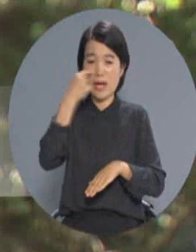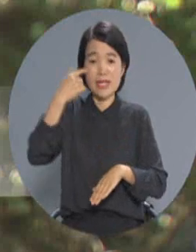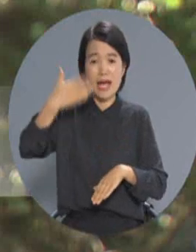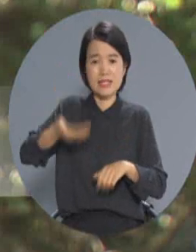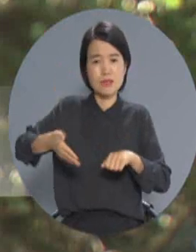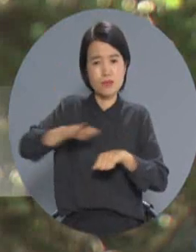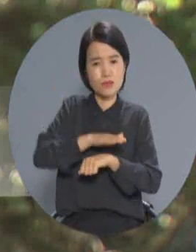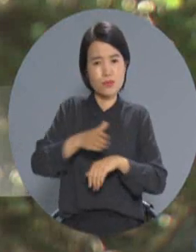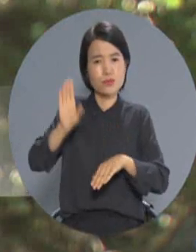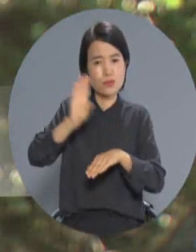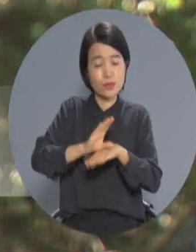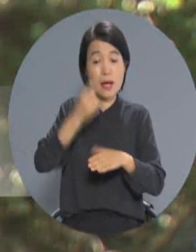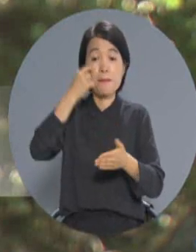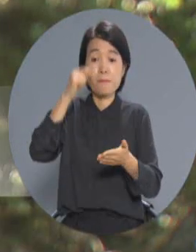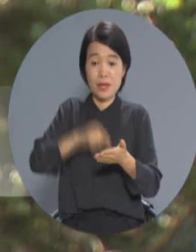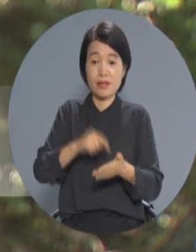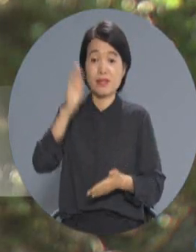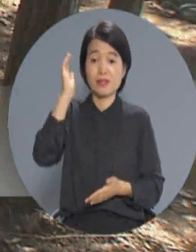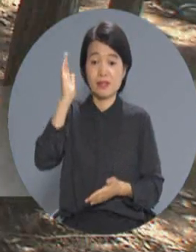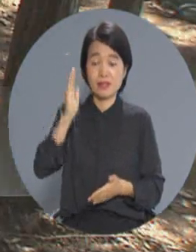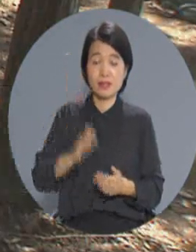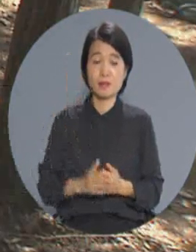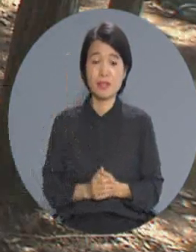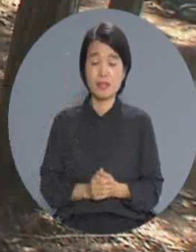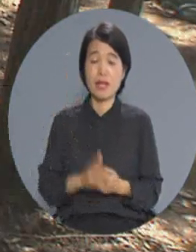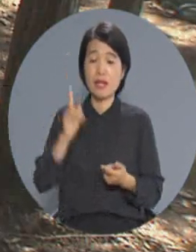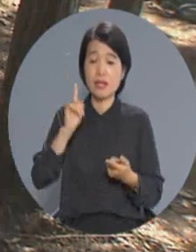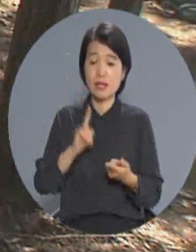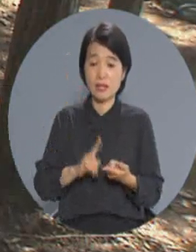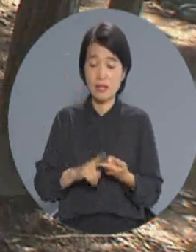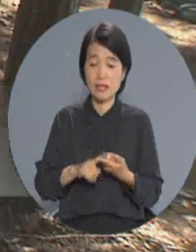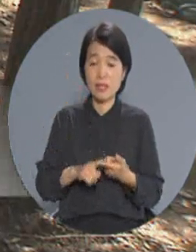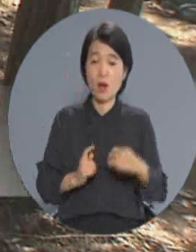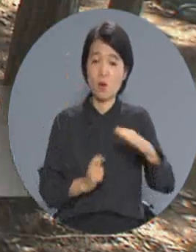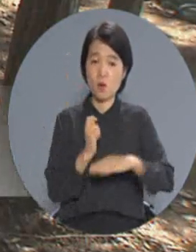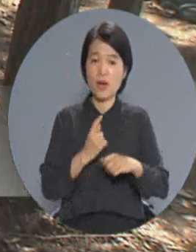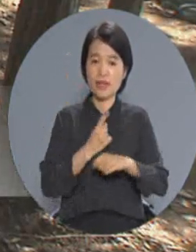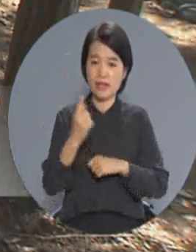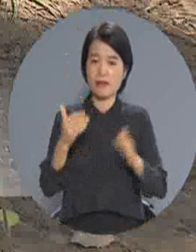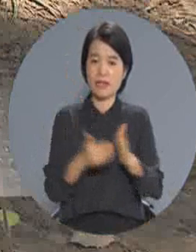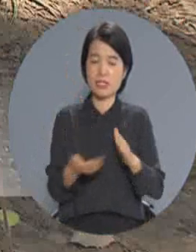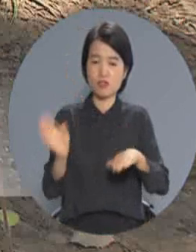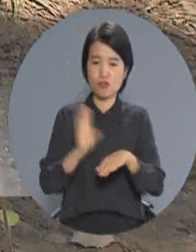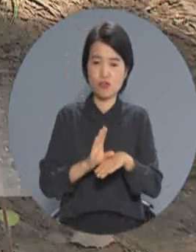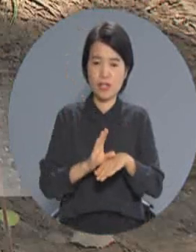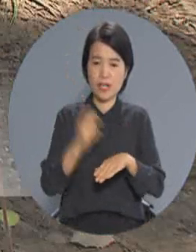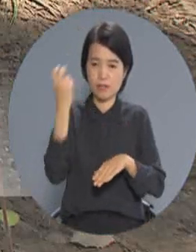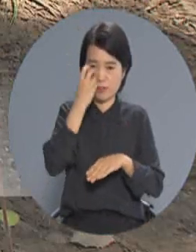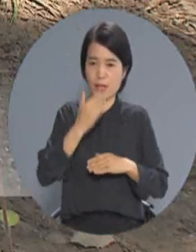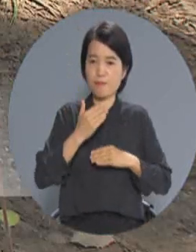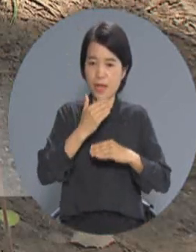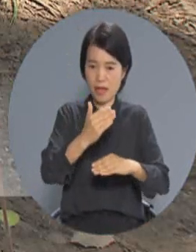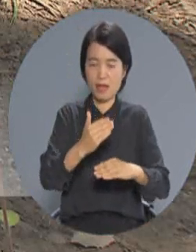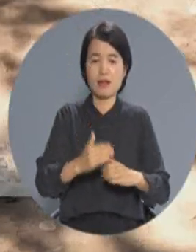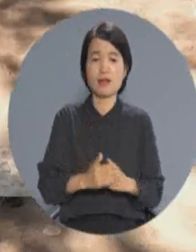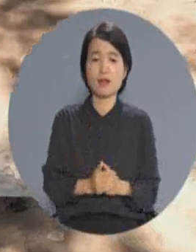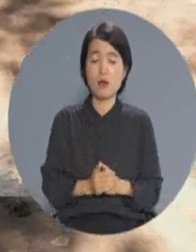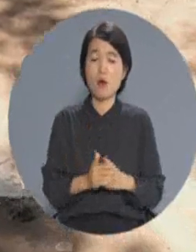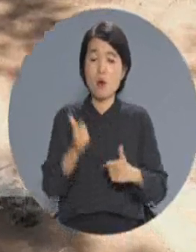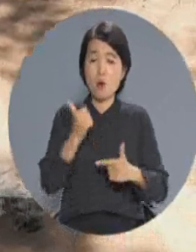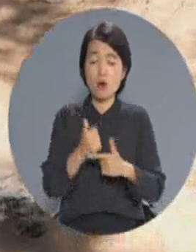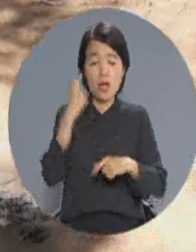고분이 추가로 발견됐다고 밝혔습니다. 이에 따라 고흥군은 내년까지 추가 발굴 조사를 이어나간 뒤